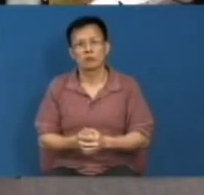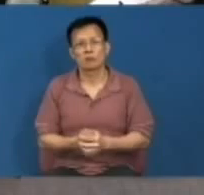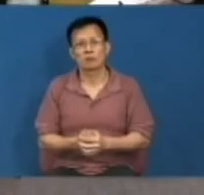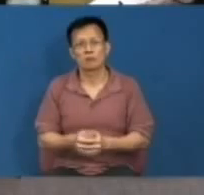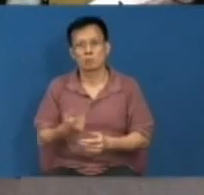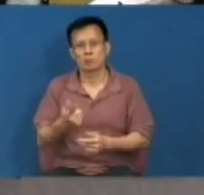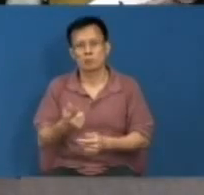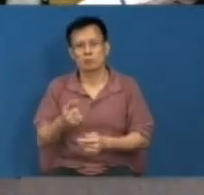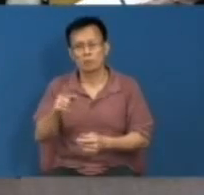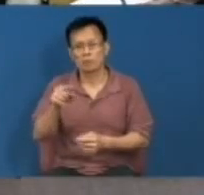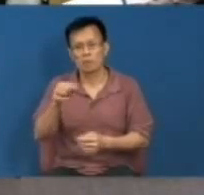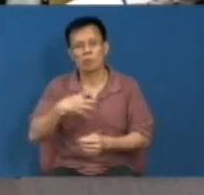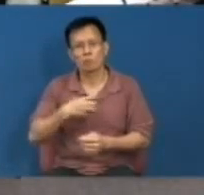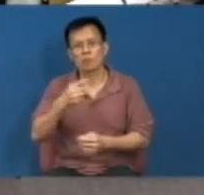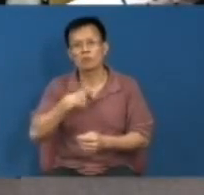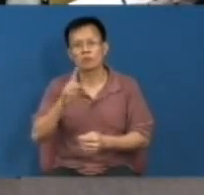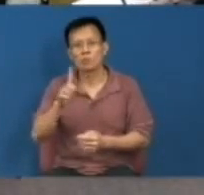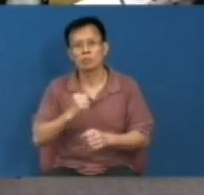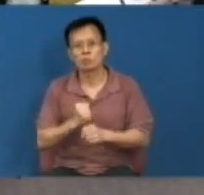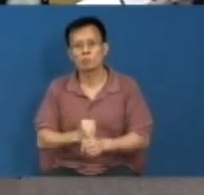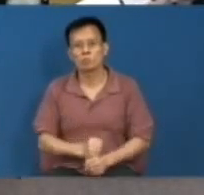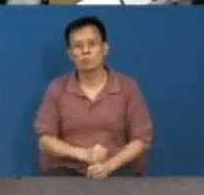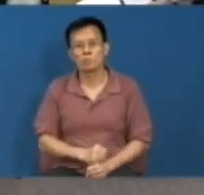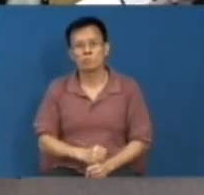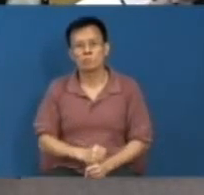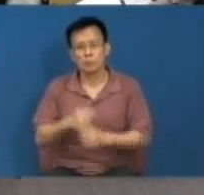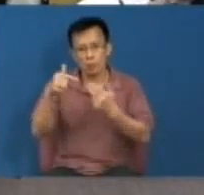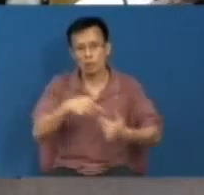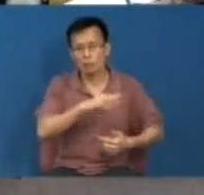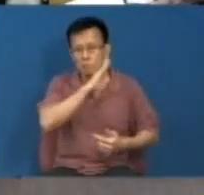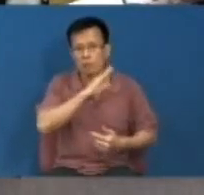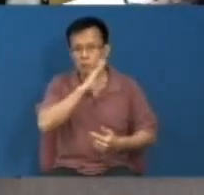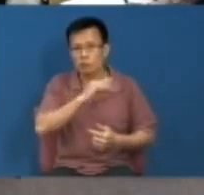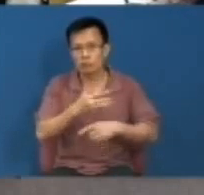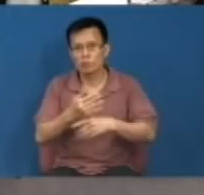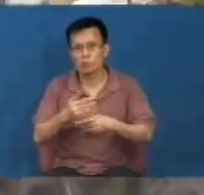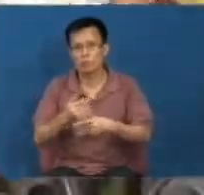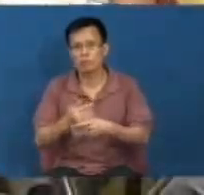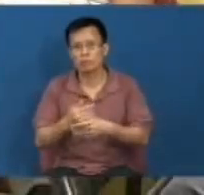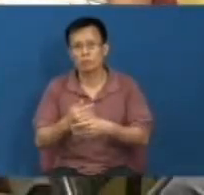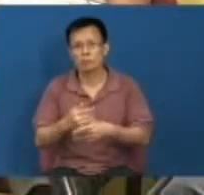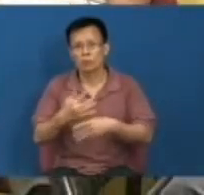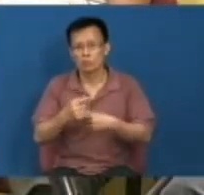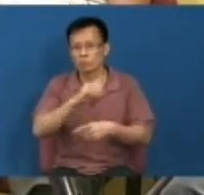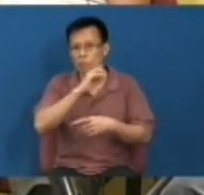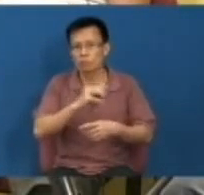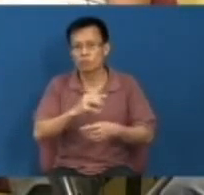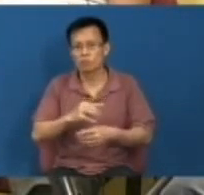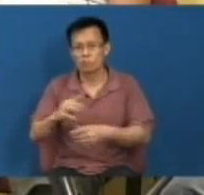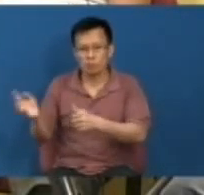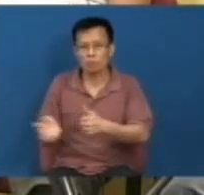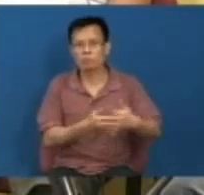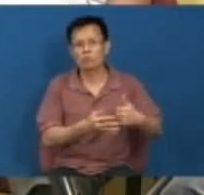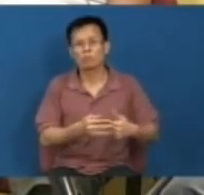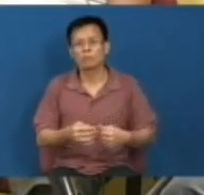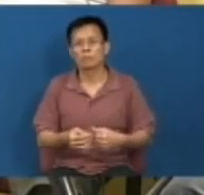佢而家 點做好咧？而家你 而家點？ 而家你繼續住喺度住落去，住到幾時啊？ 住到佢抬我哋走為止啊！ 抬